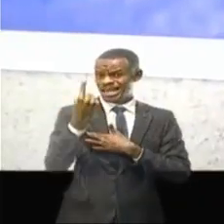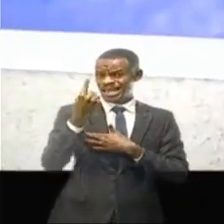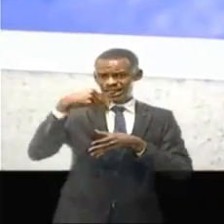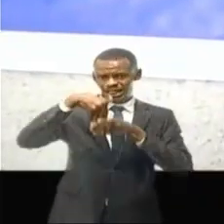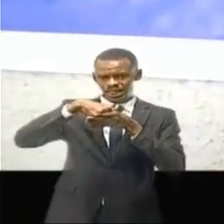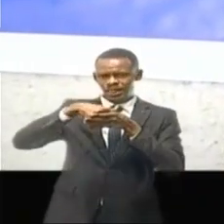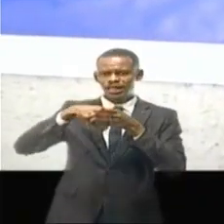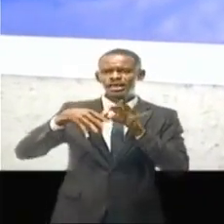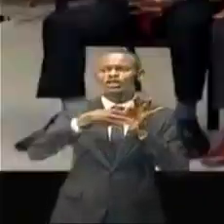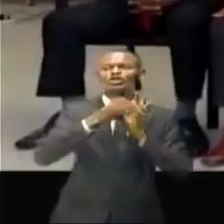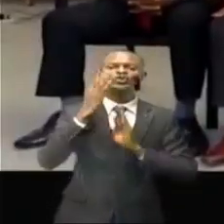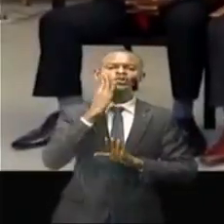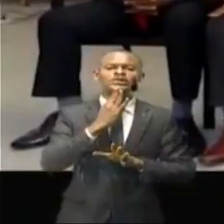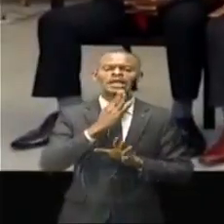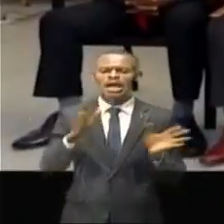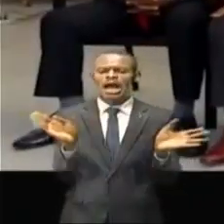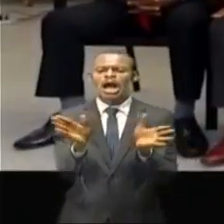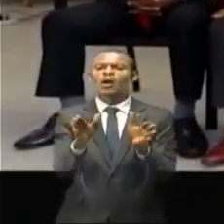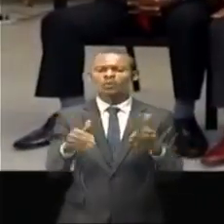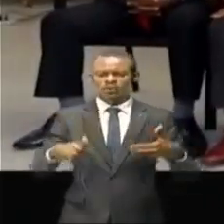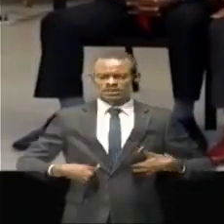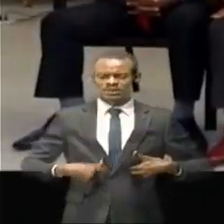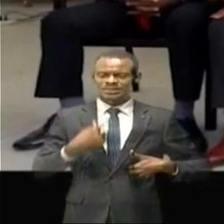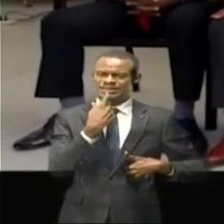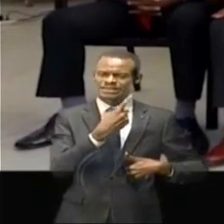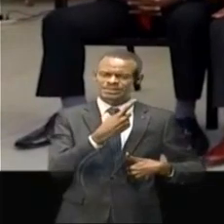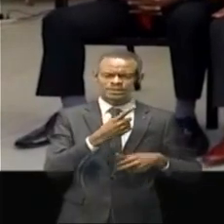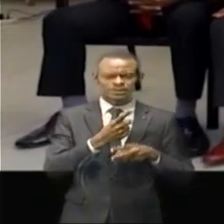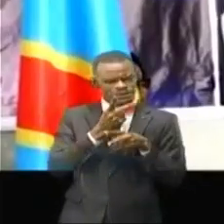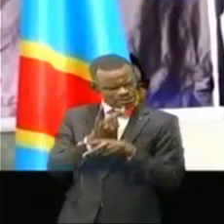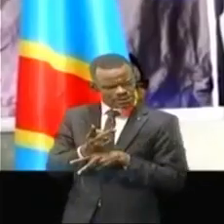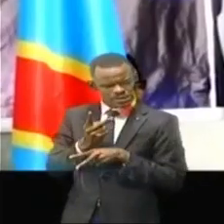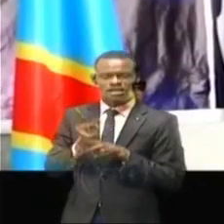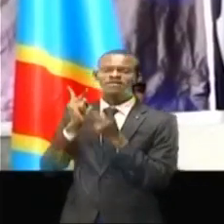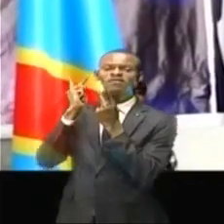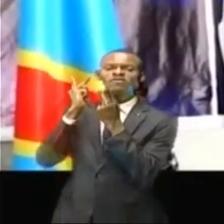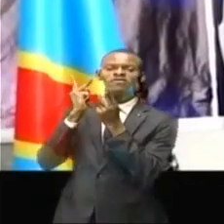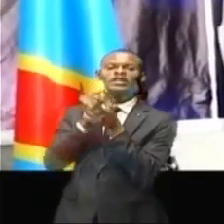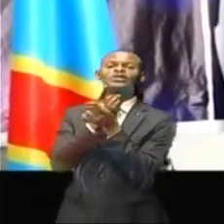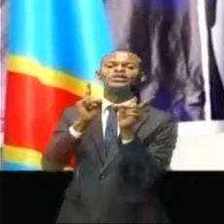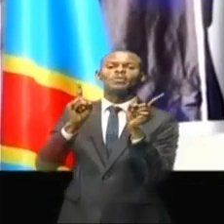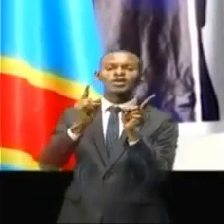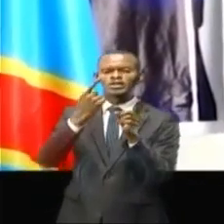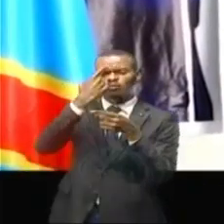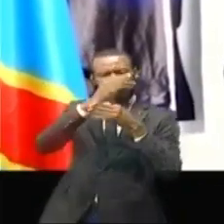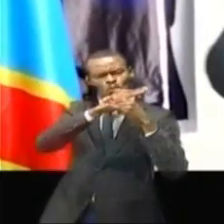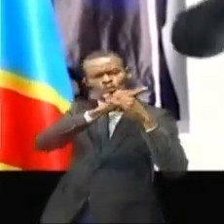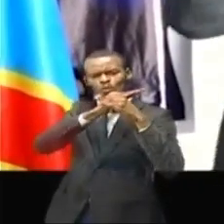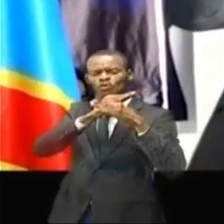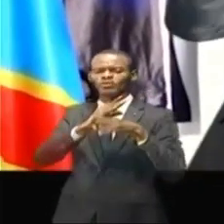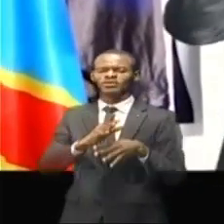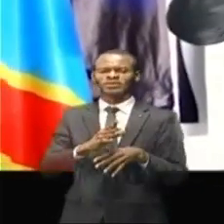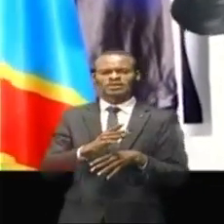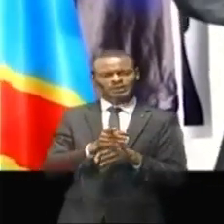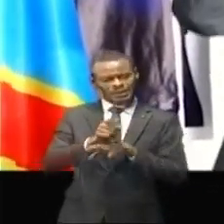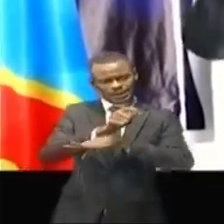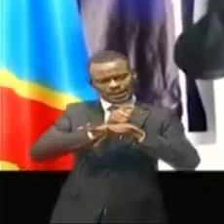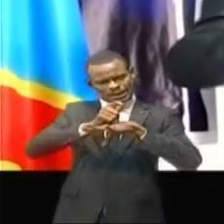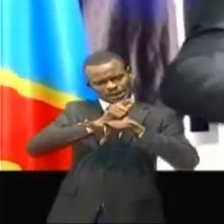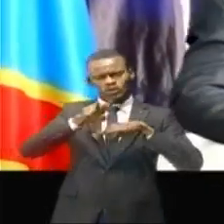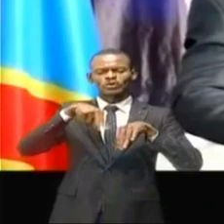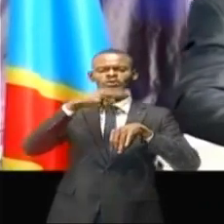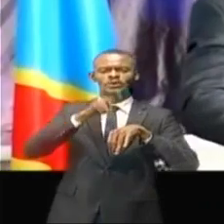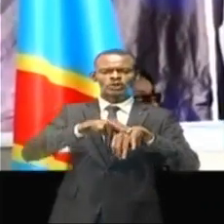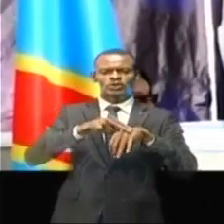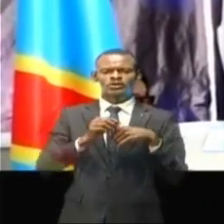valeurs démocratiques visant à protéger l'intégrité territoriale. Avec Fachi, ça va être un coup